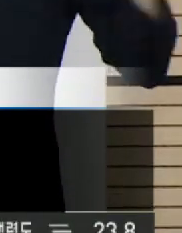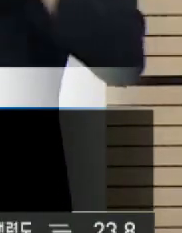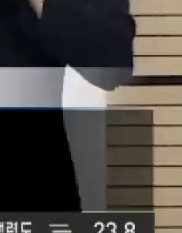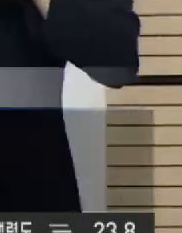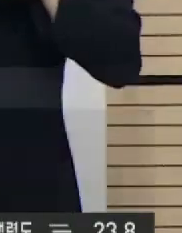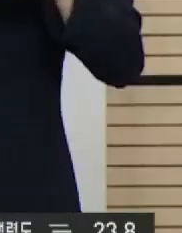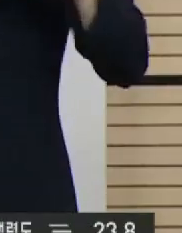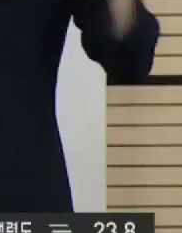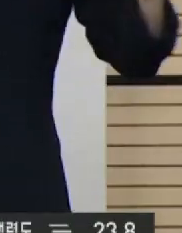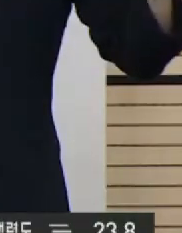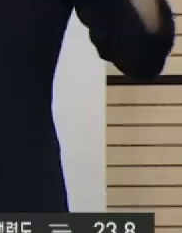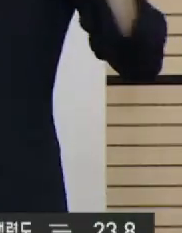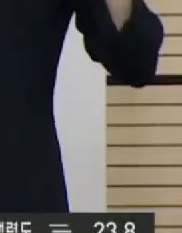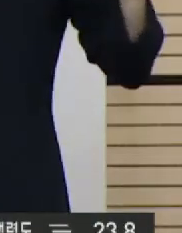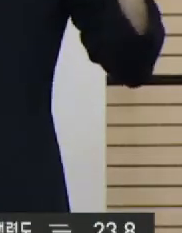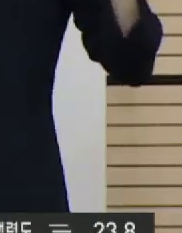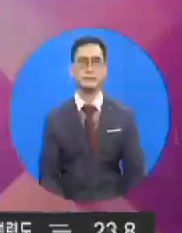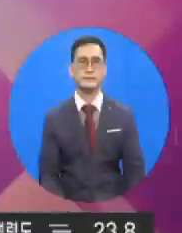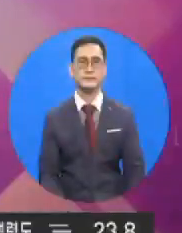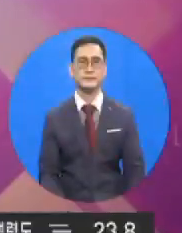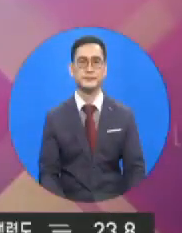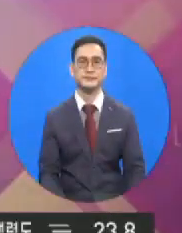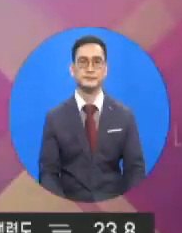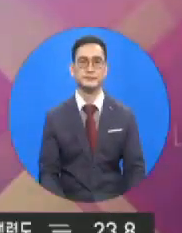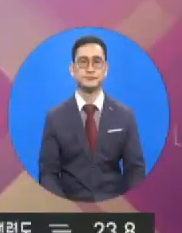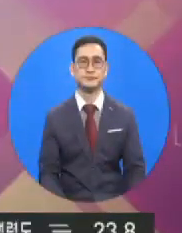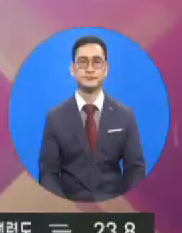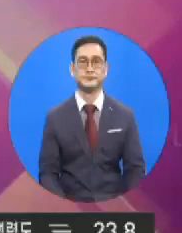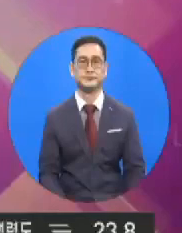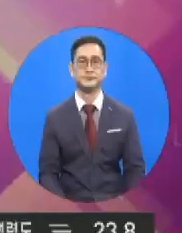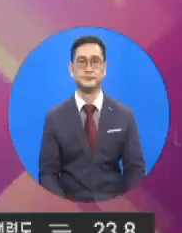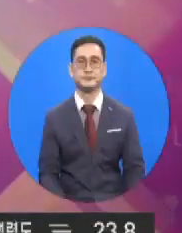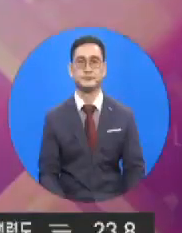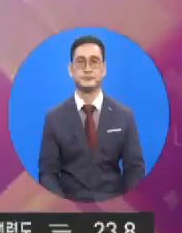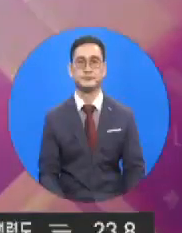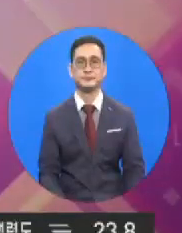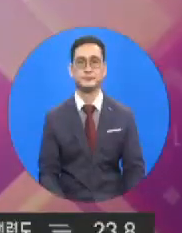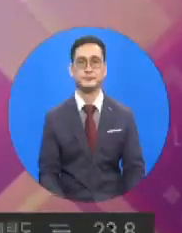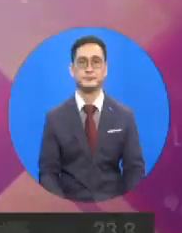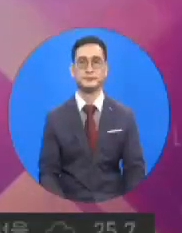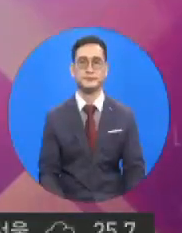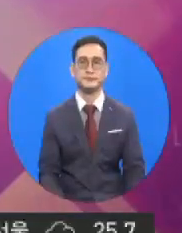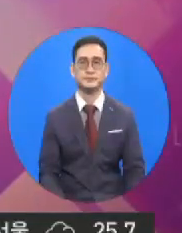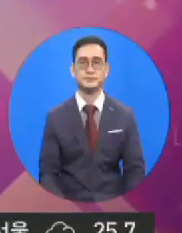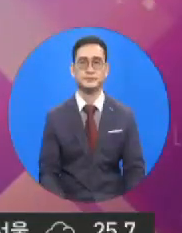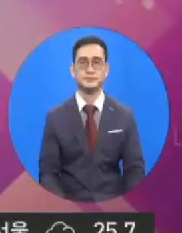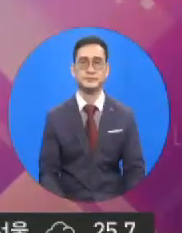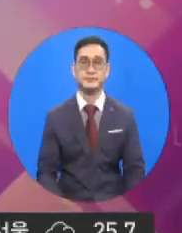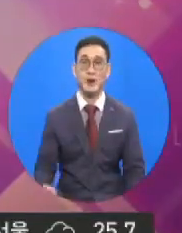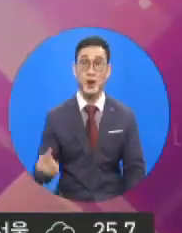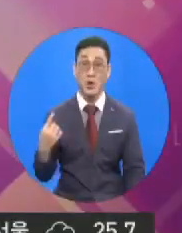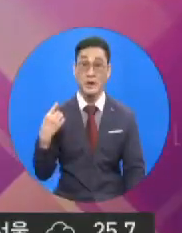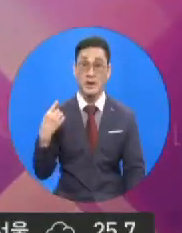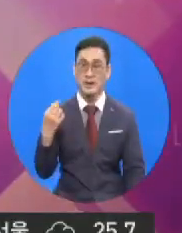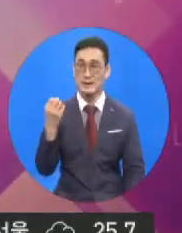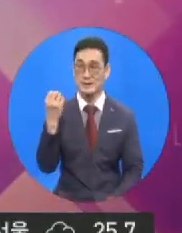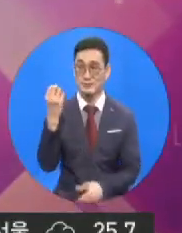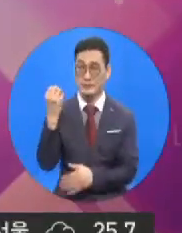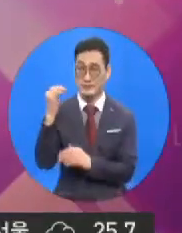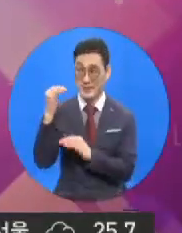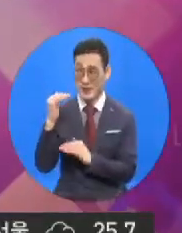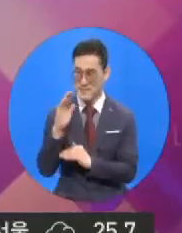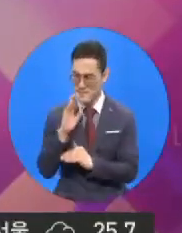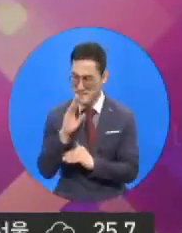말씀을 드리겠습니다. 어제 저희도 굉장히 신중하게 보도해드렸어요. 이재명 기자. 이 조간신문 보도가 사실이라면